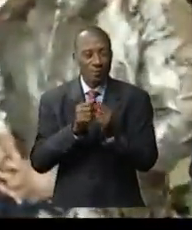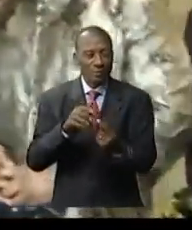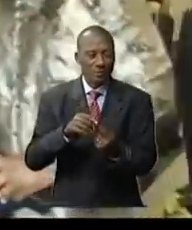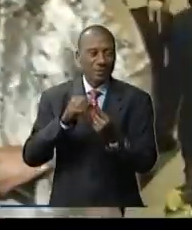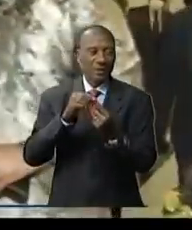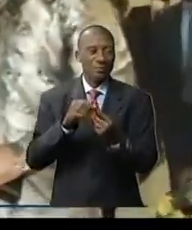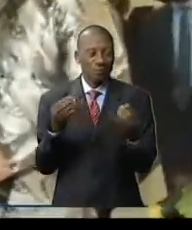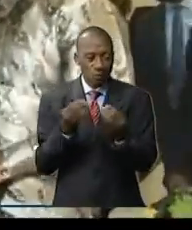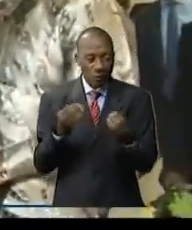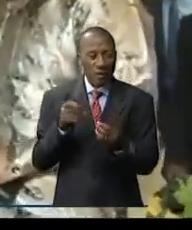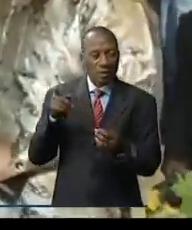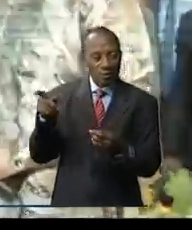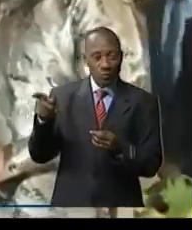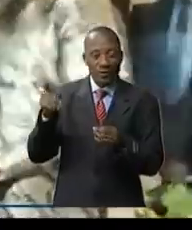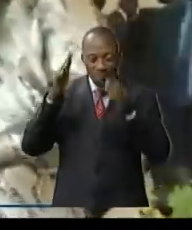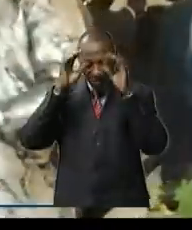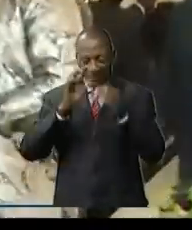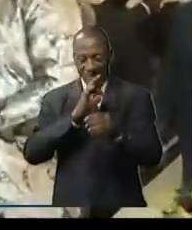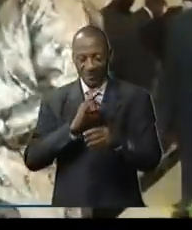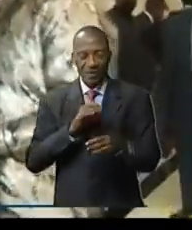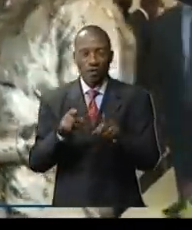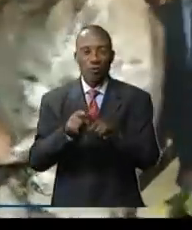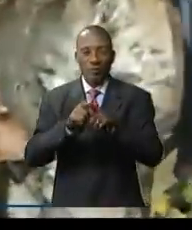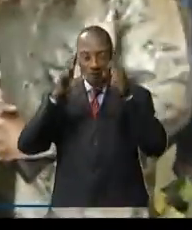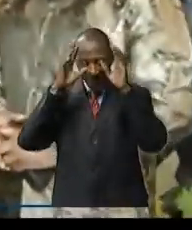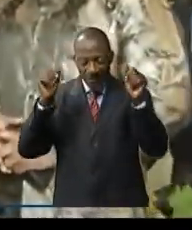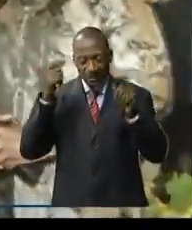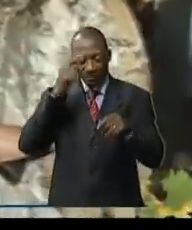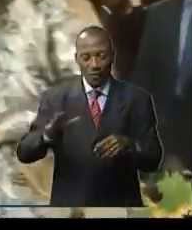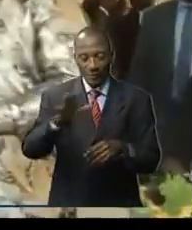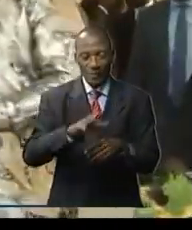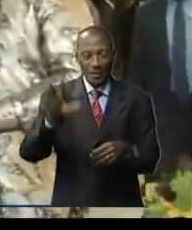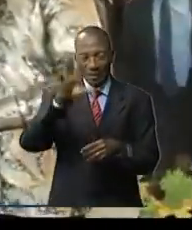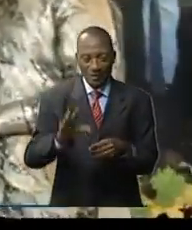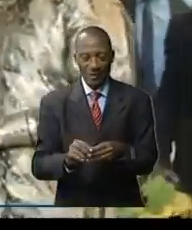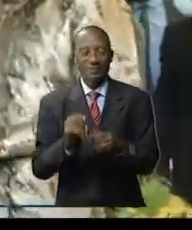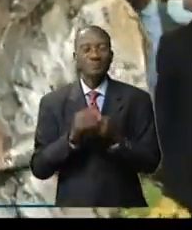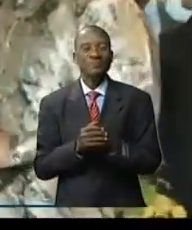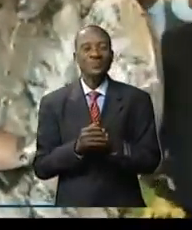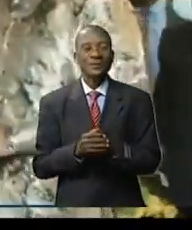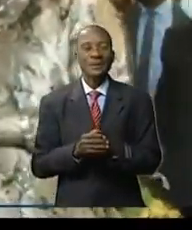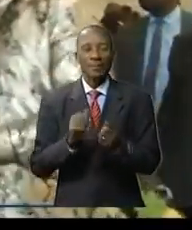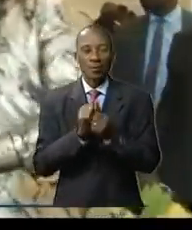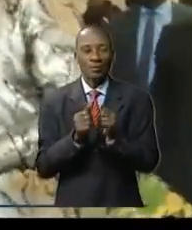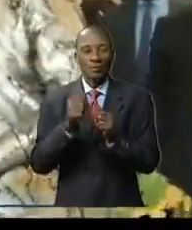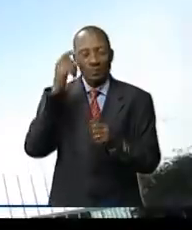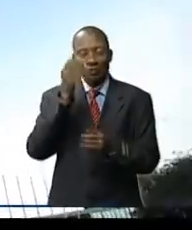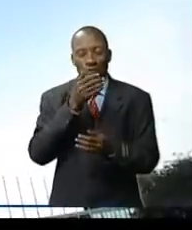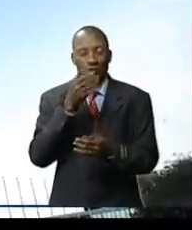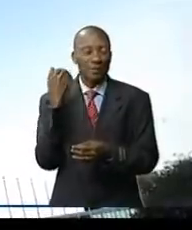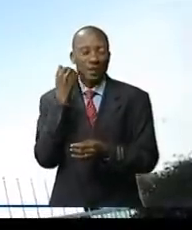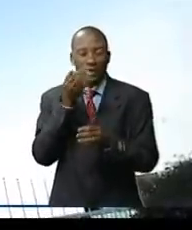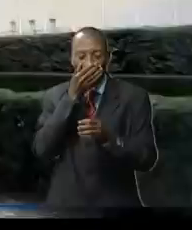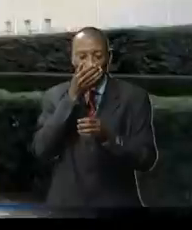exerce la présidence tournante de l'Union africaine. La pandémie de COVID-19 sera au centre des réflexions de la